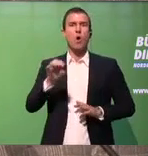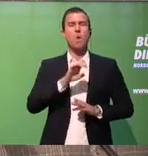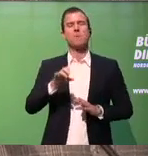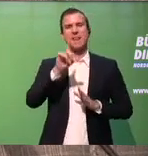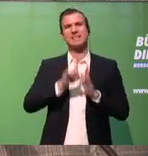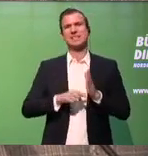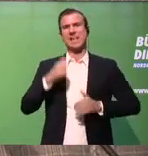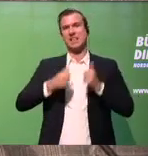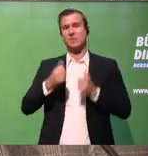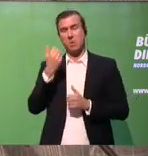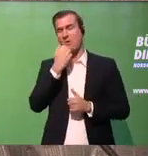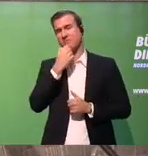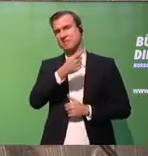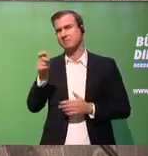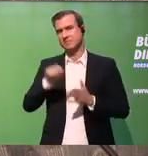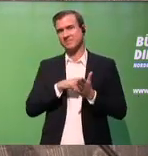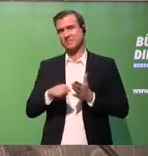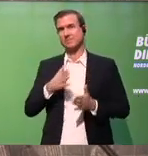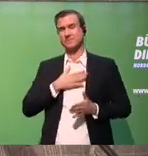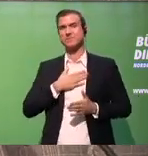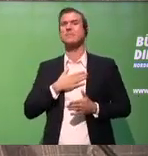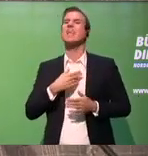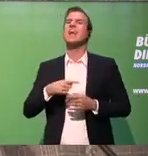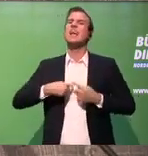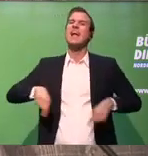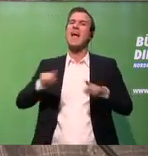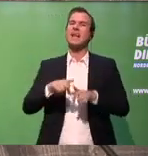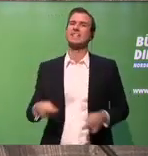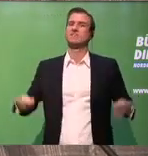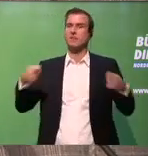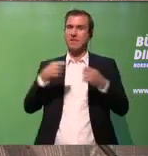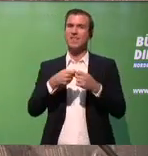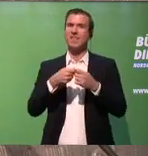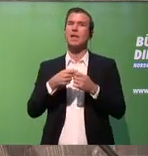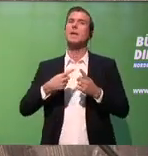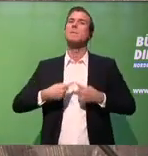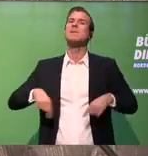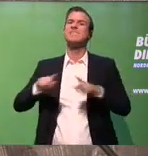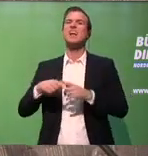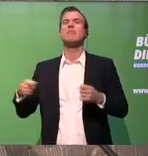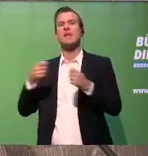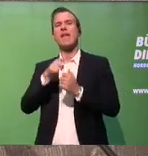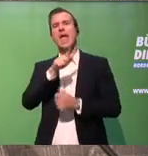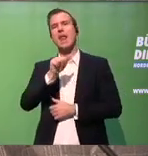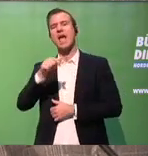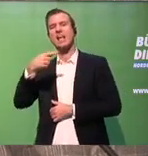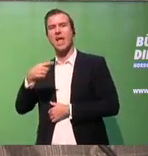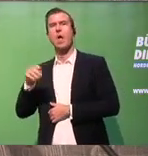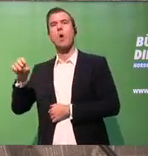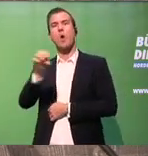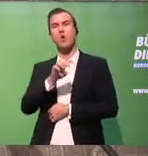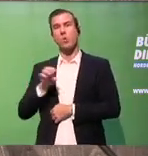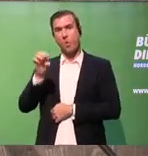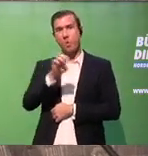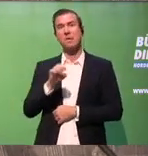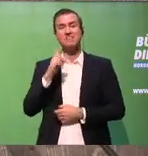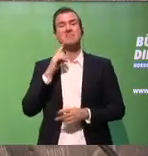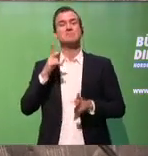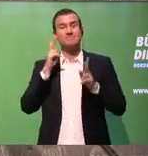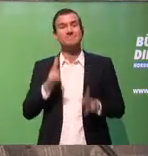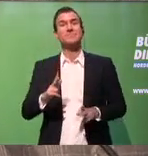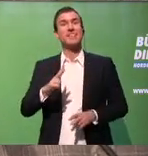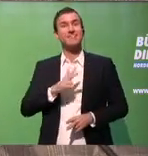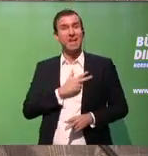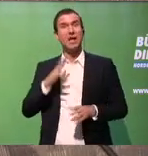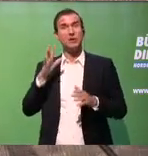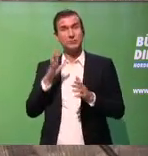Europalistenkandidatur bekomme. Die Voten meines Kreisverbandes, des Bezirksverbandes der LAG Europa habe ich. Und wenn ich es tatsächlich auf